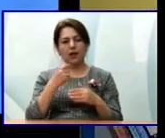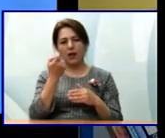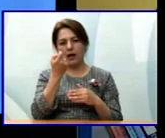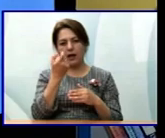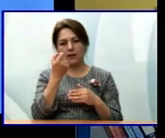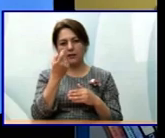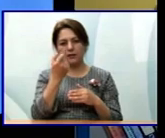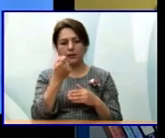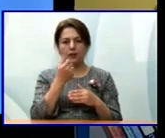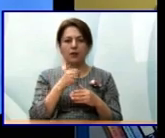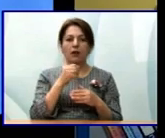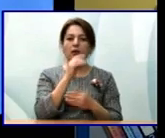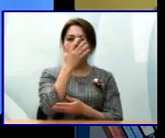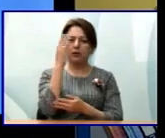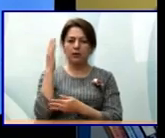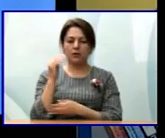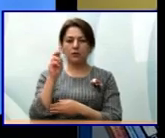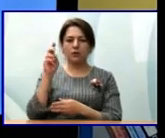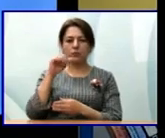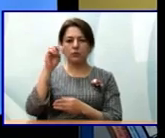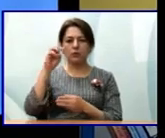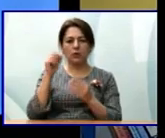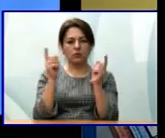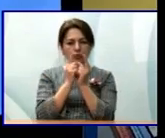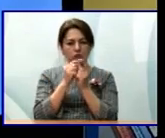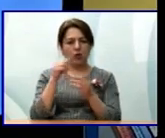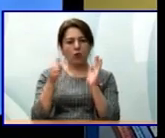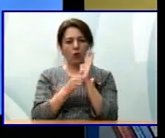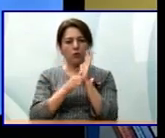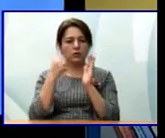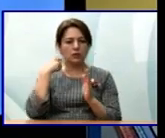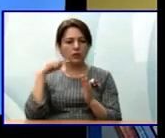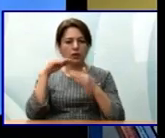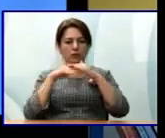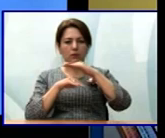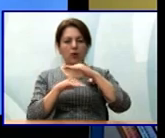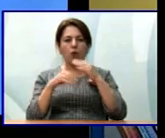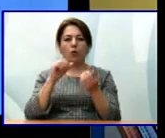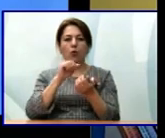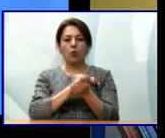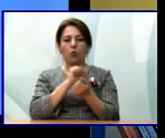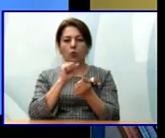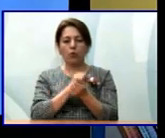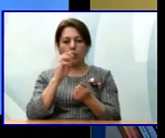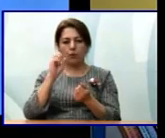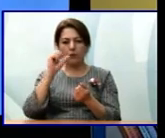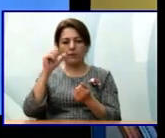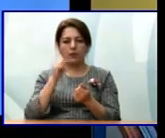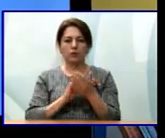buta va daraxtlar uchraydi. 6-chi raqam ostidagi quruq mevali